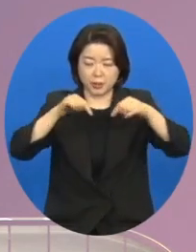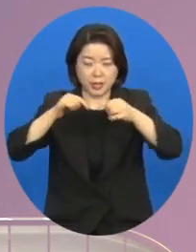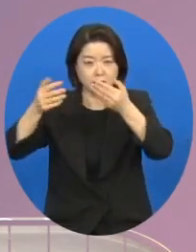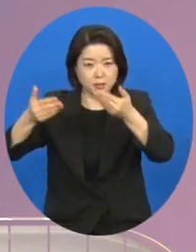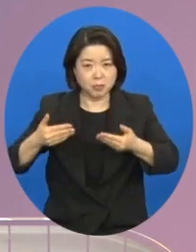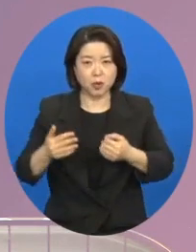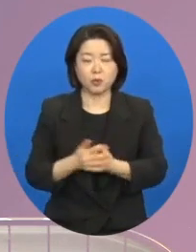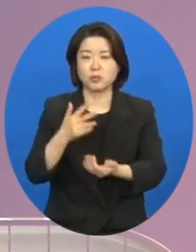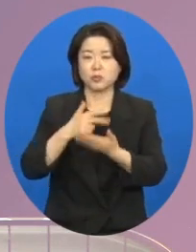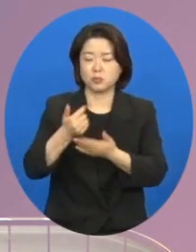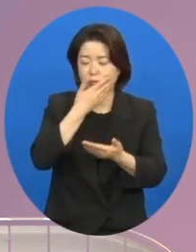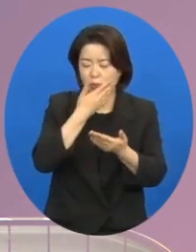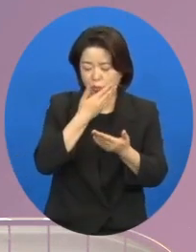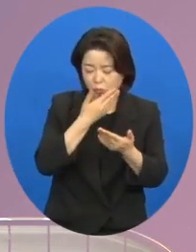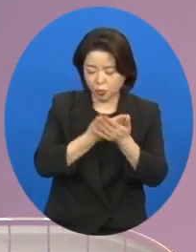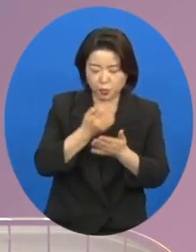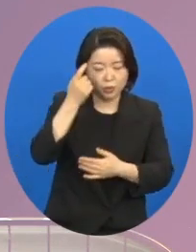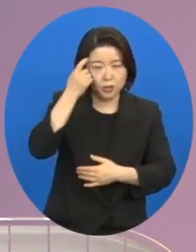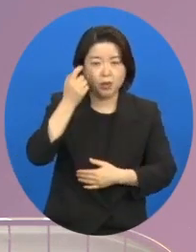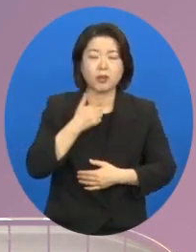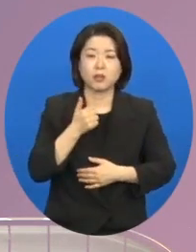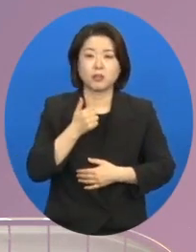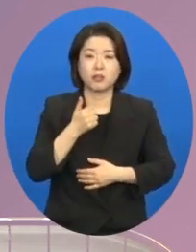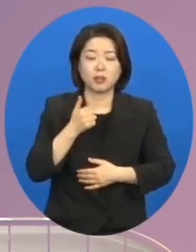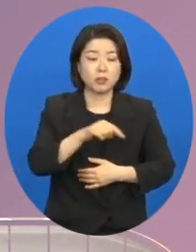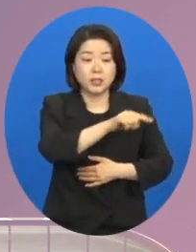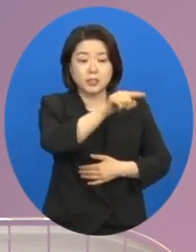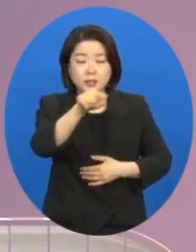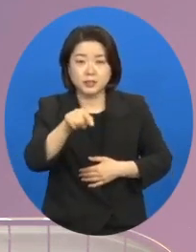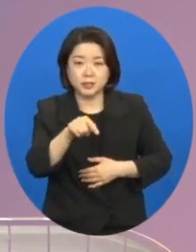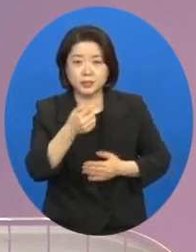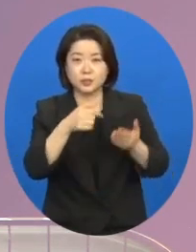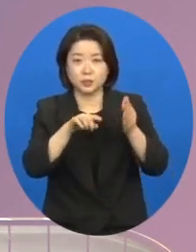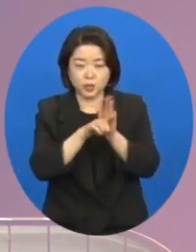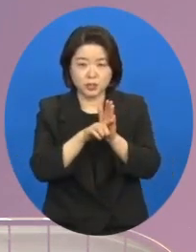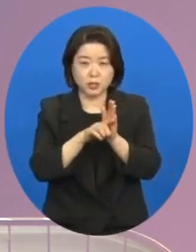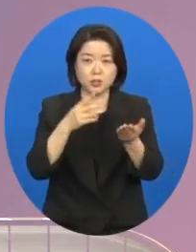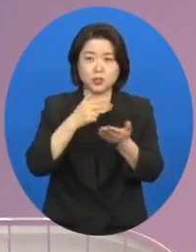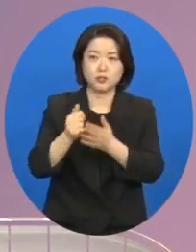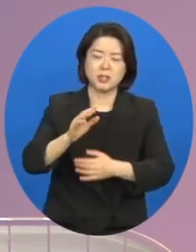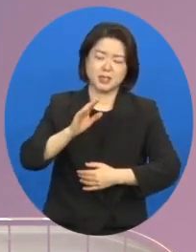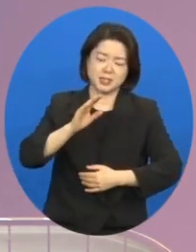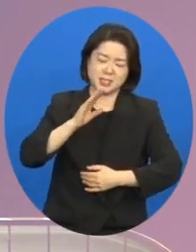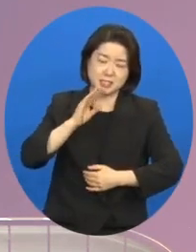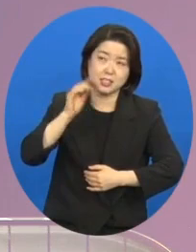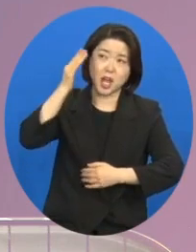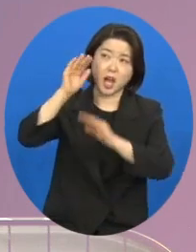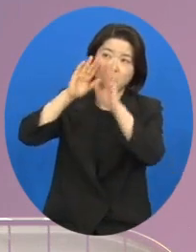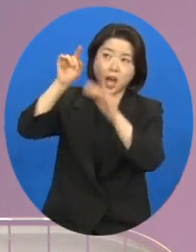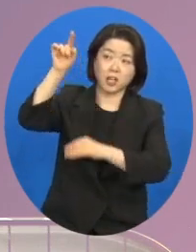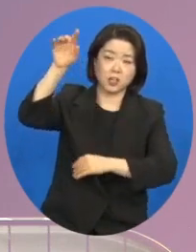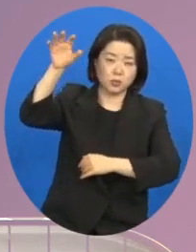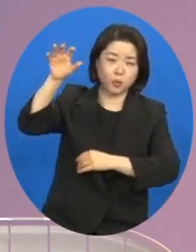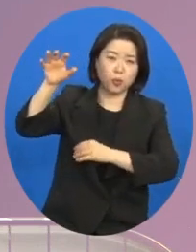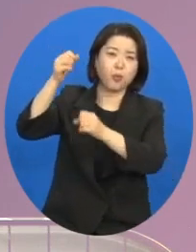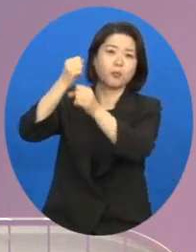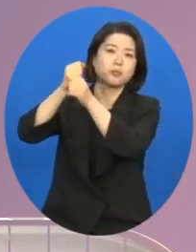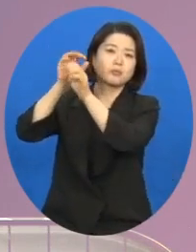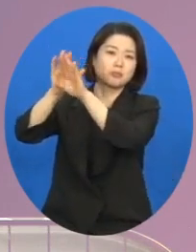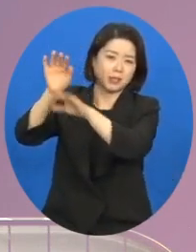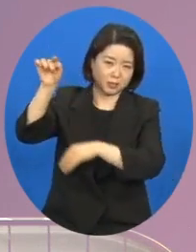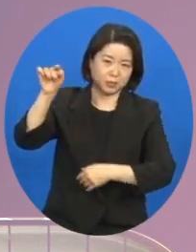주님을 가장 존귀 여겼던 바로 그들을 위해서 주님은 바로 거할 처소를 마련한다는